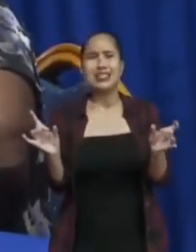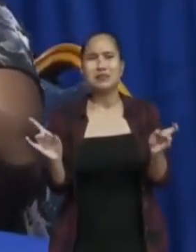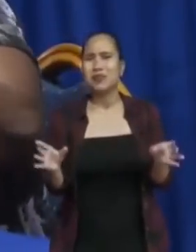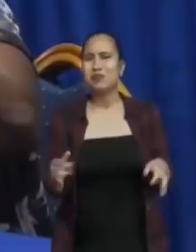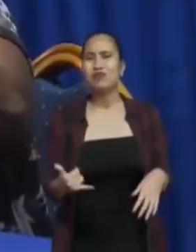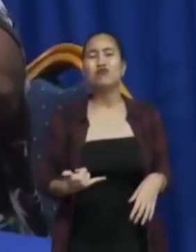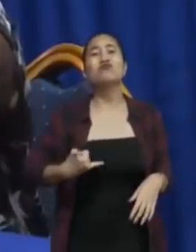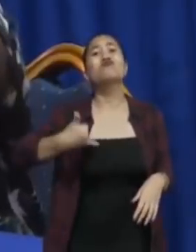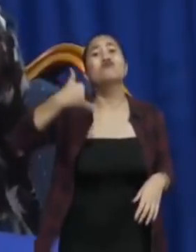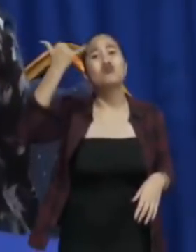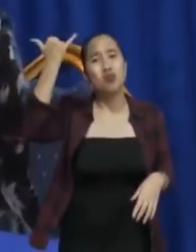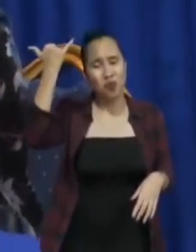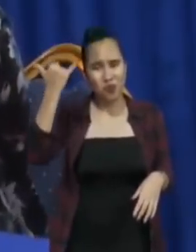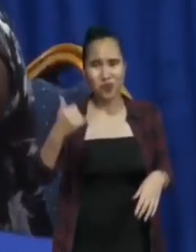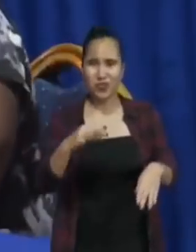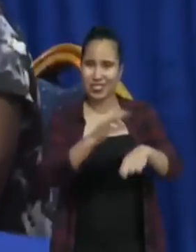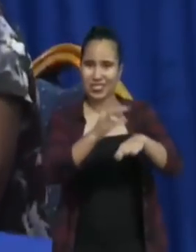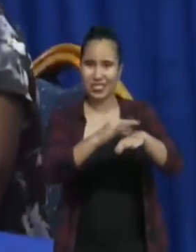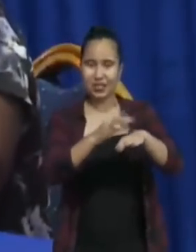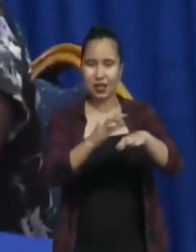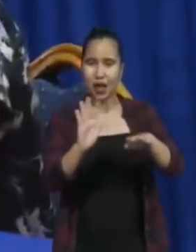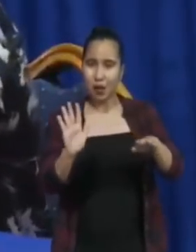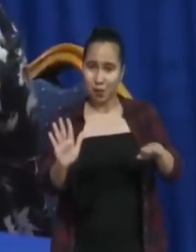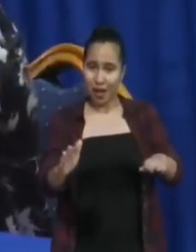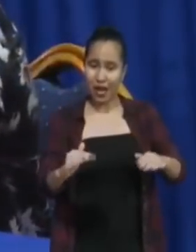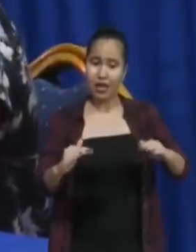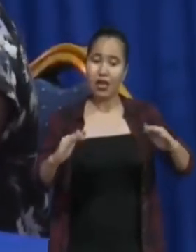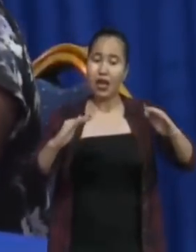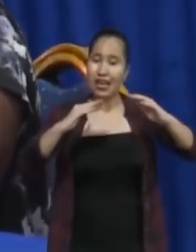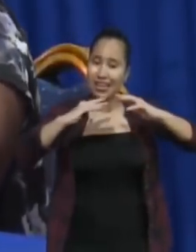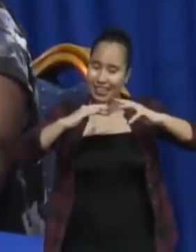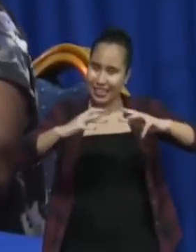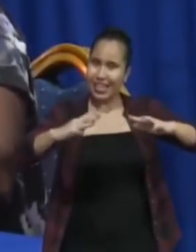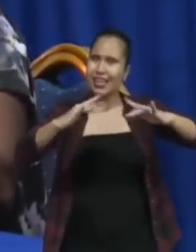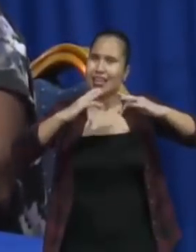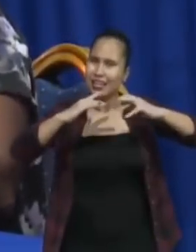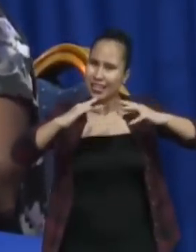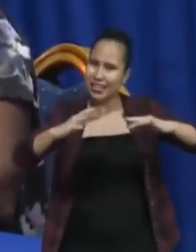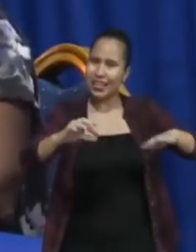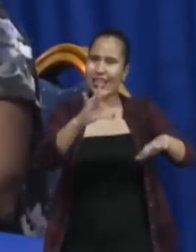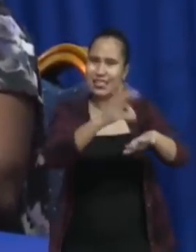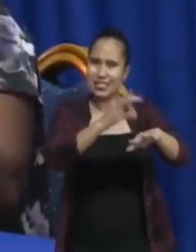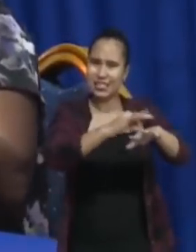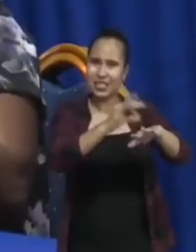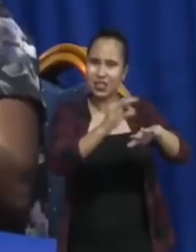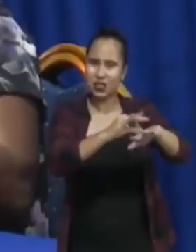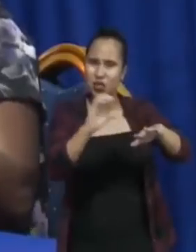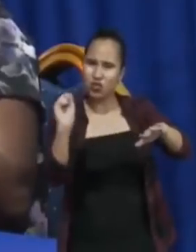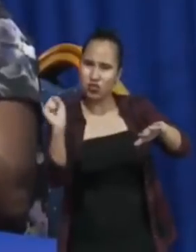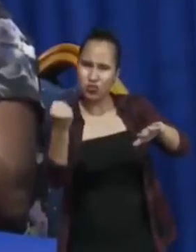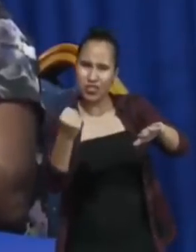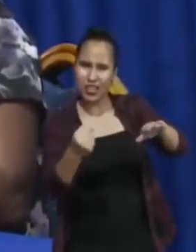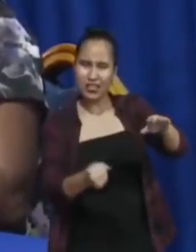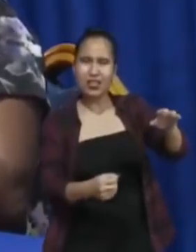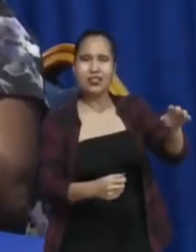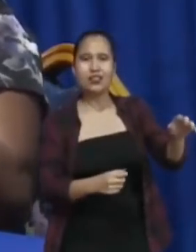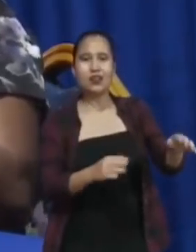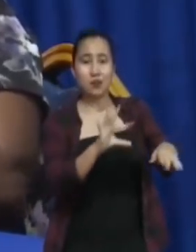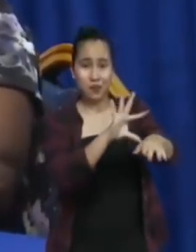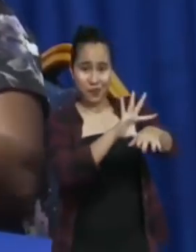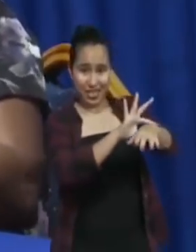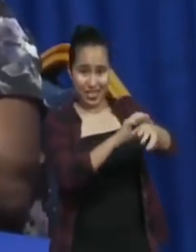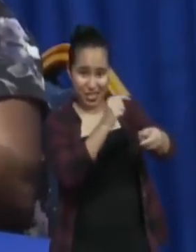Mensen moeten beheersbaar ziek worden, zodat de medische zorg het aan kan. Dat na a tori.